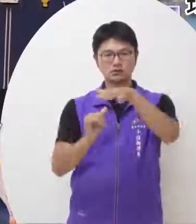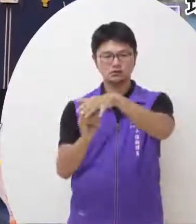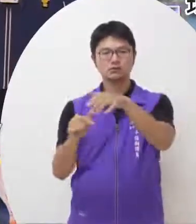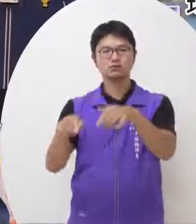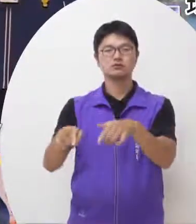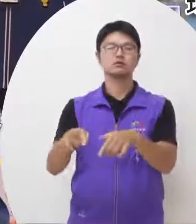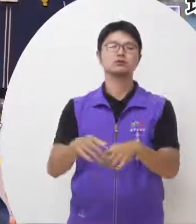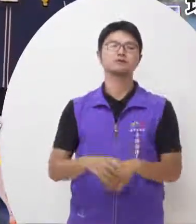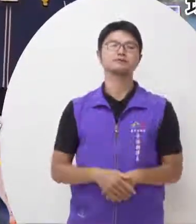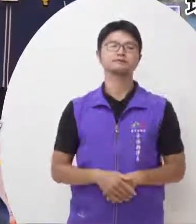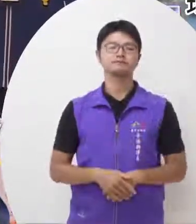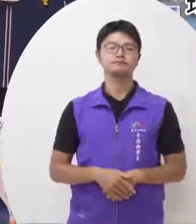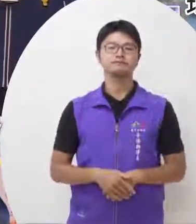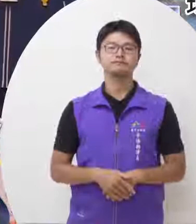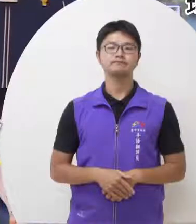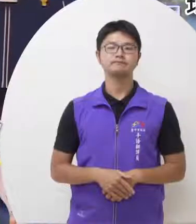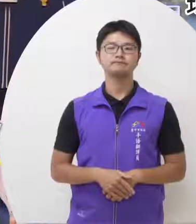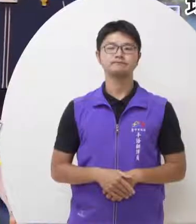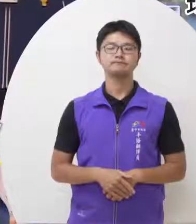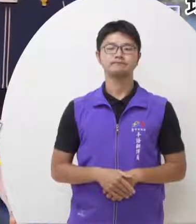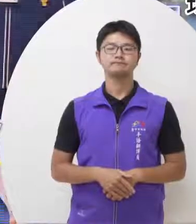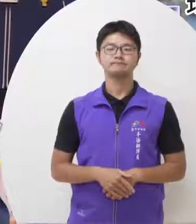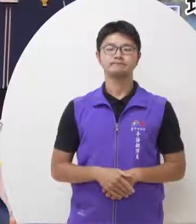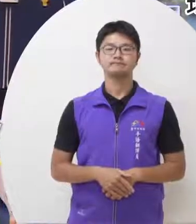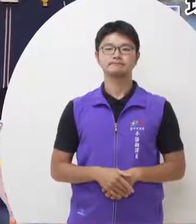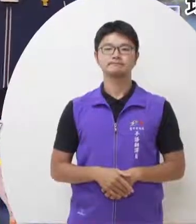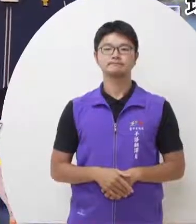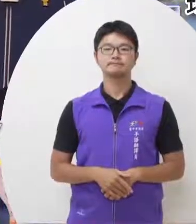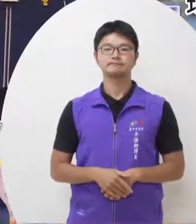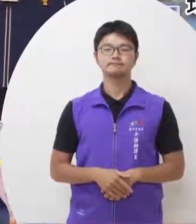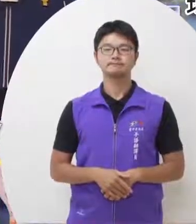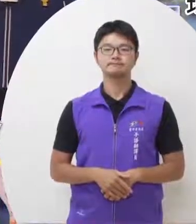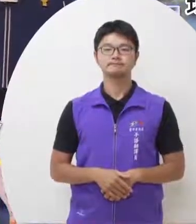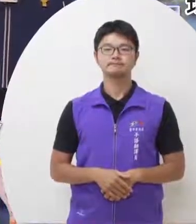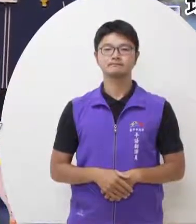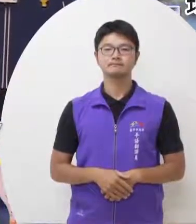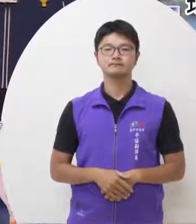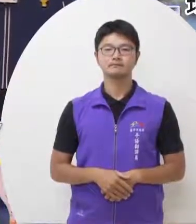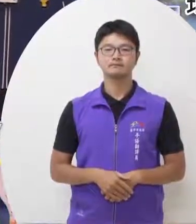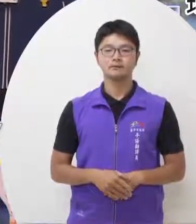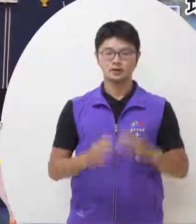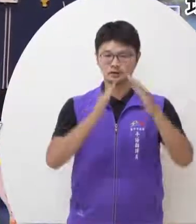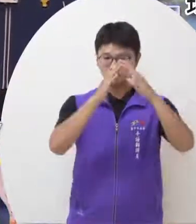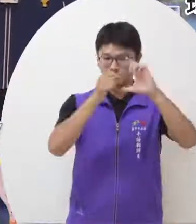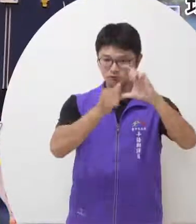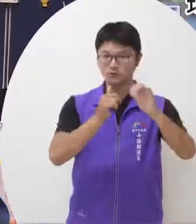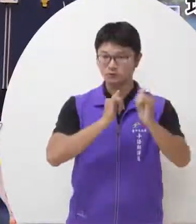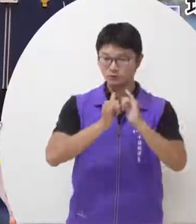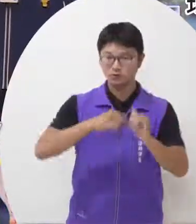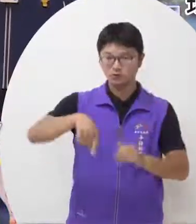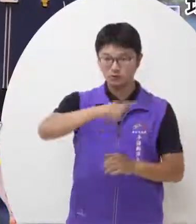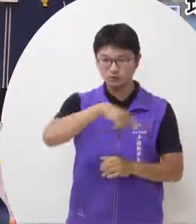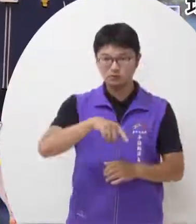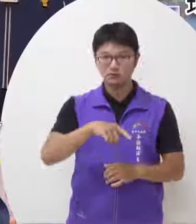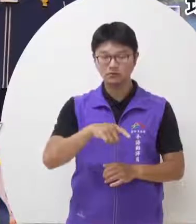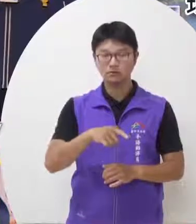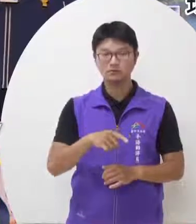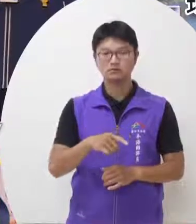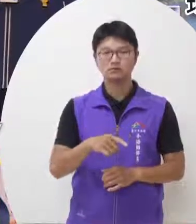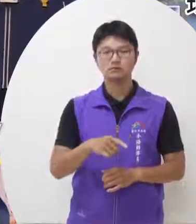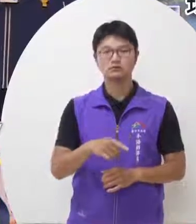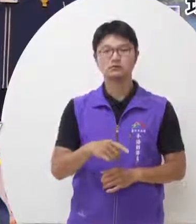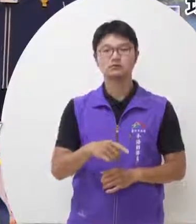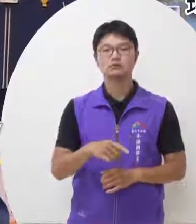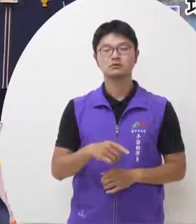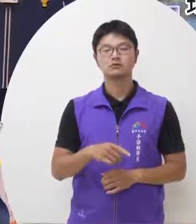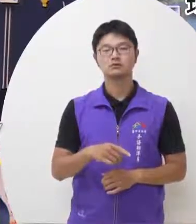那4只纳骨塔，所以呢，其实这个。对市区的人来讲，如果有长辈走了，都是大概都移到